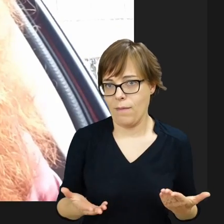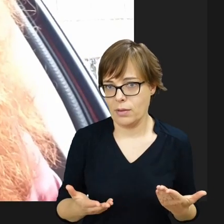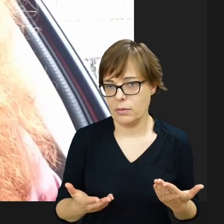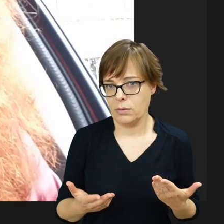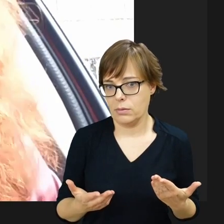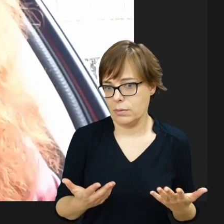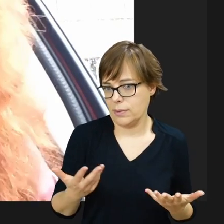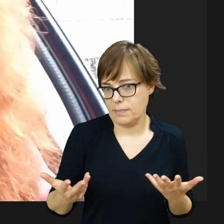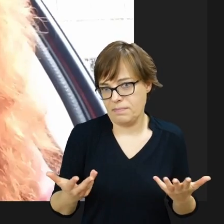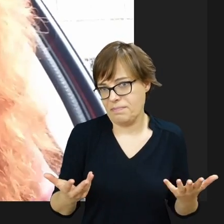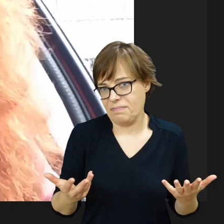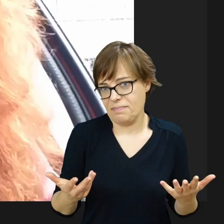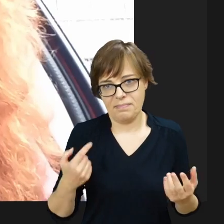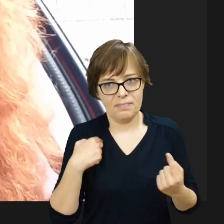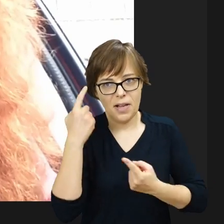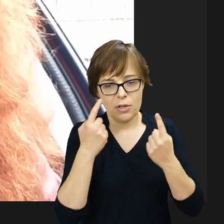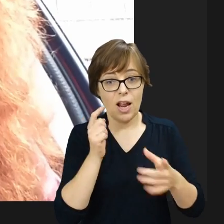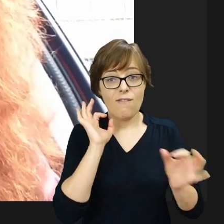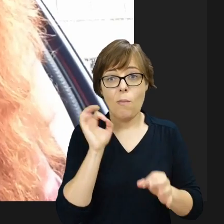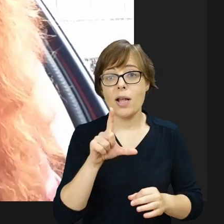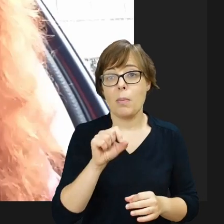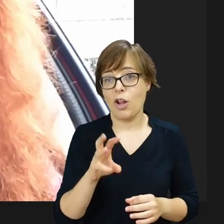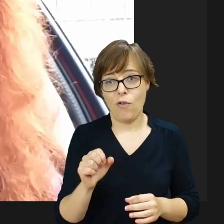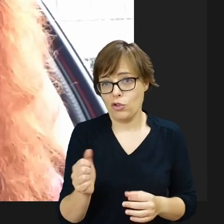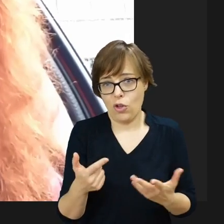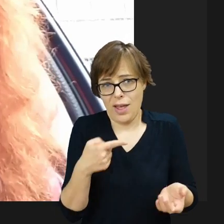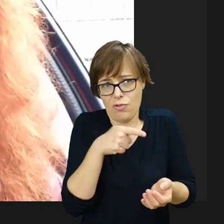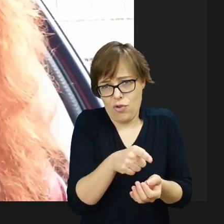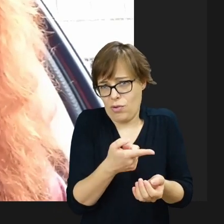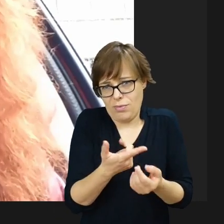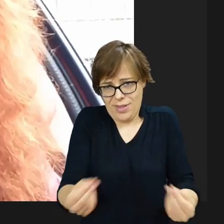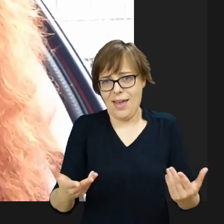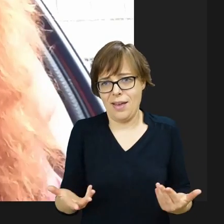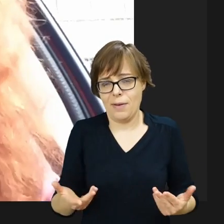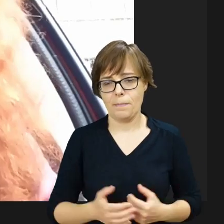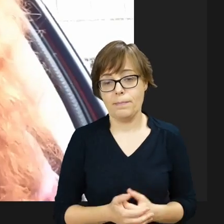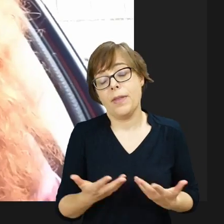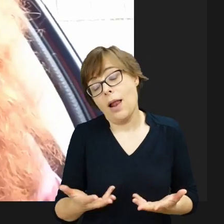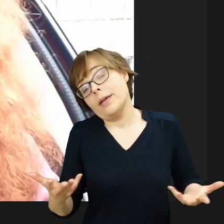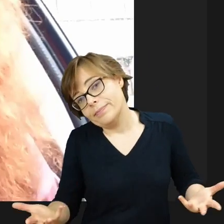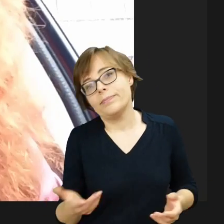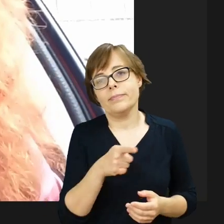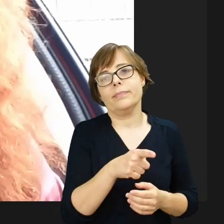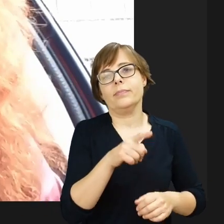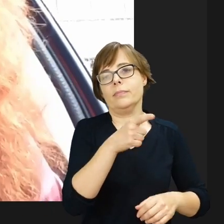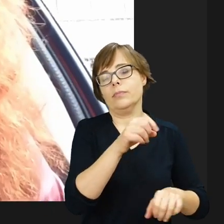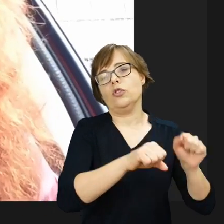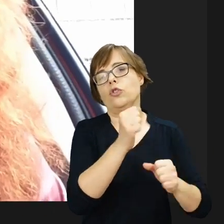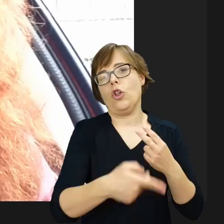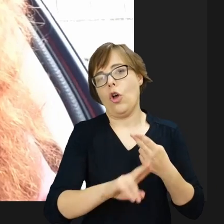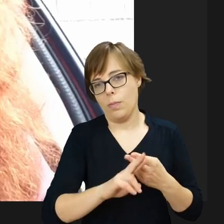no, uważam, że do informacji przetworzonej się nie liczyło. No ale nic, no w ten sposób odpowiedziałam, no i